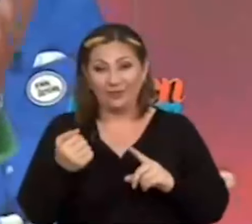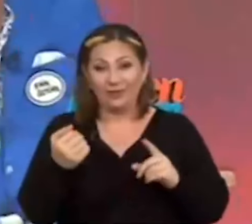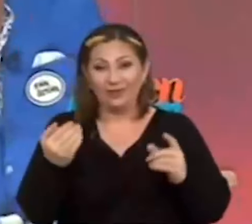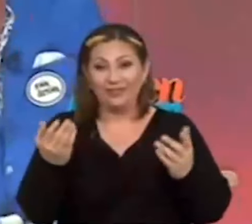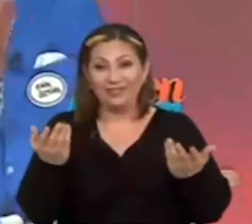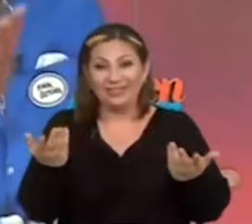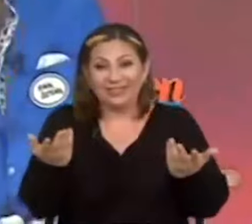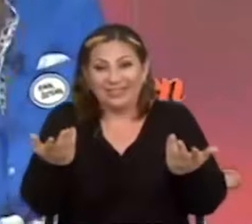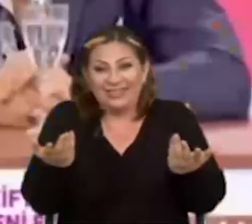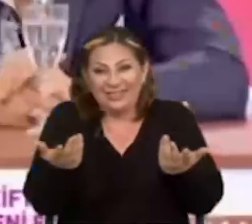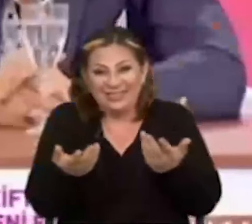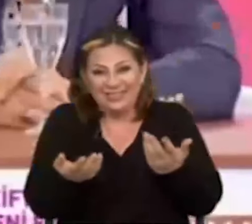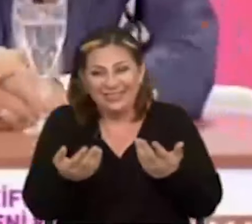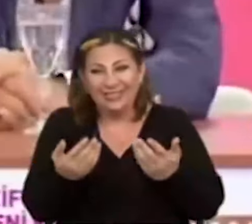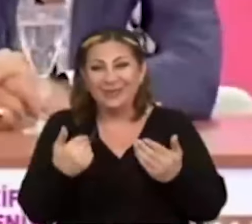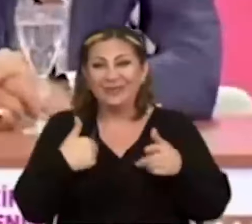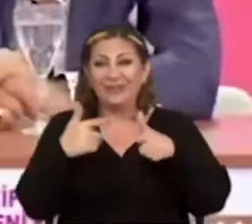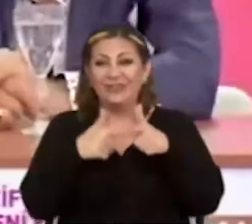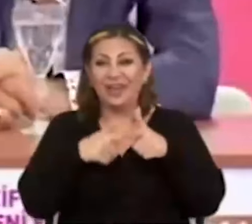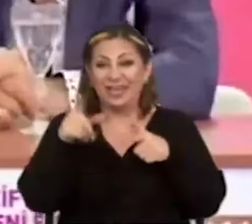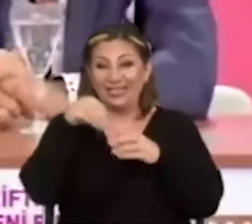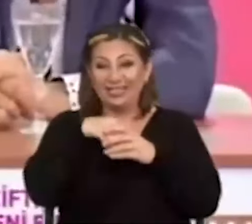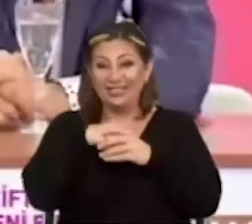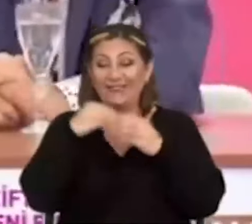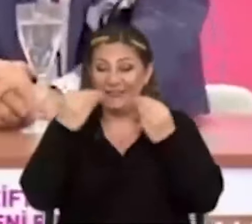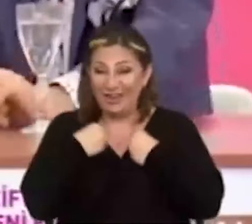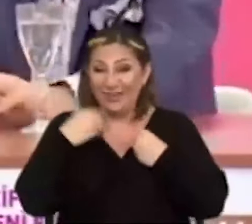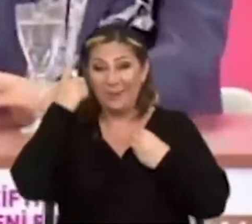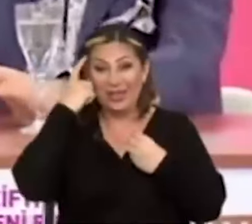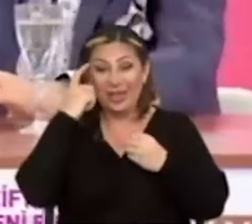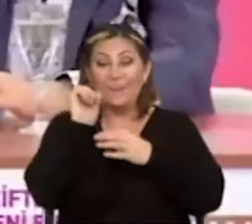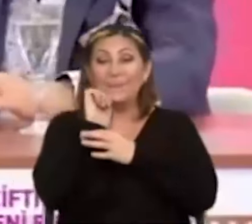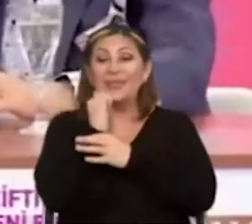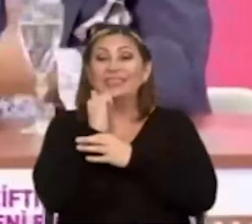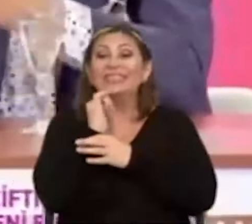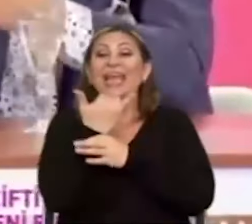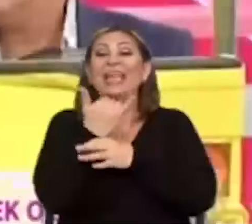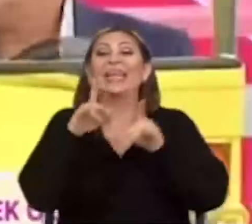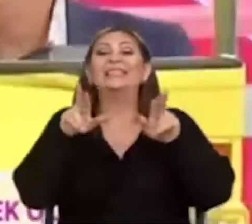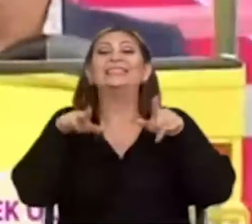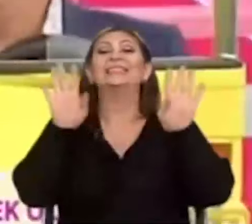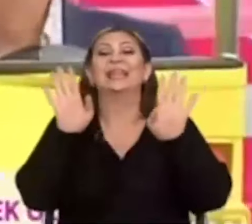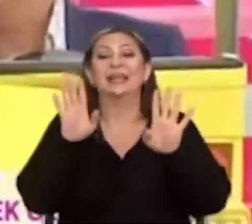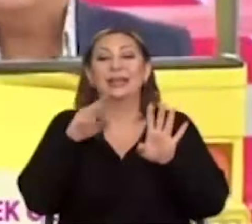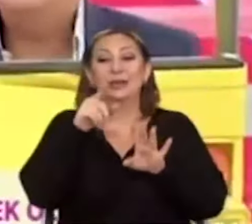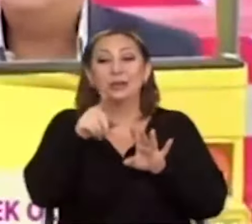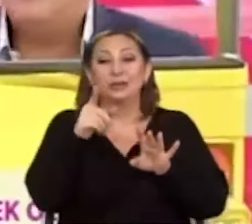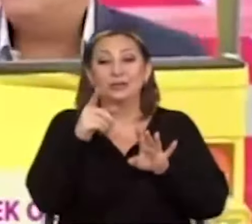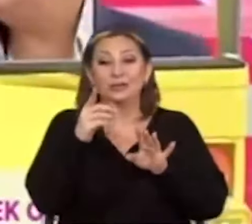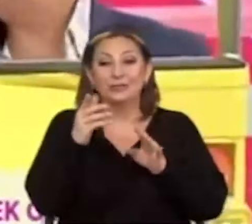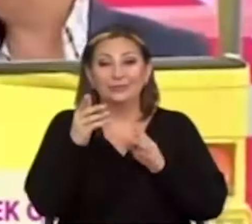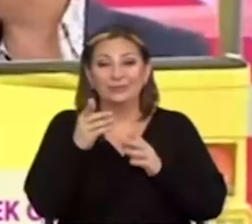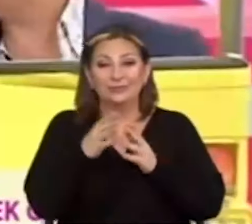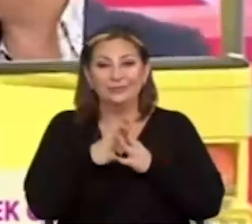nasıl meslek sıfatı veriyor Safiye? Bize Faik Öztürk'le ilgili verdiğin malumat mesleğiyle sınırlı kalmadı üstelik. Şeyle siz... çok